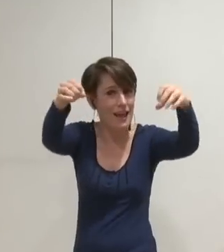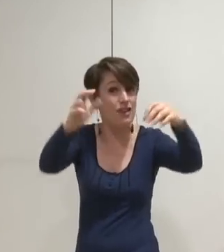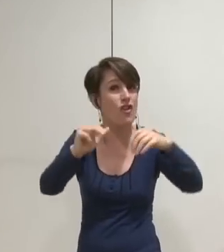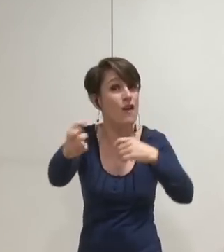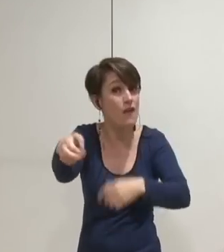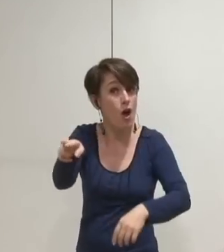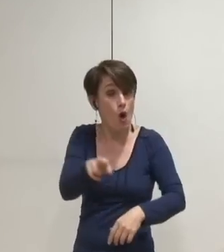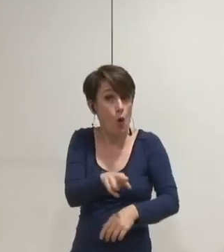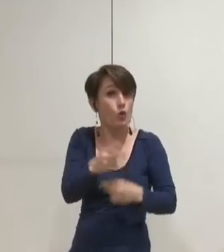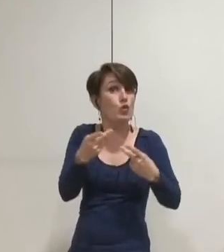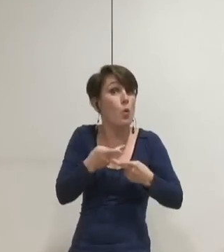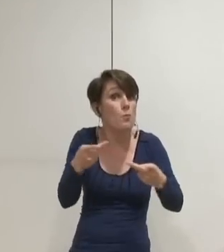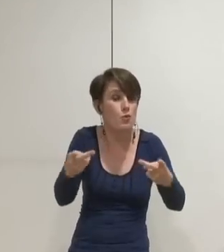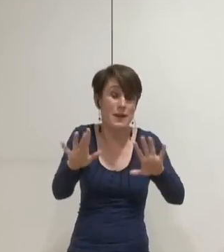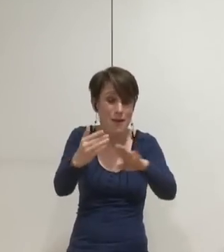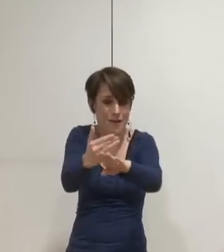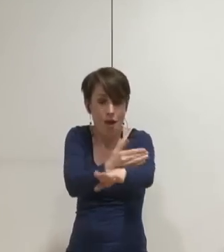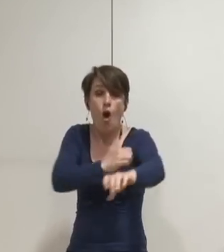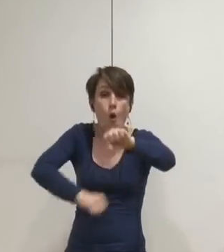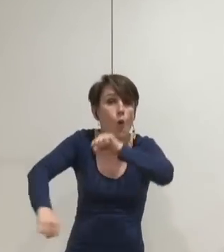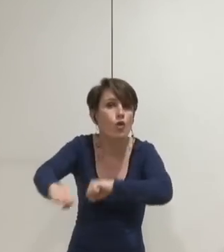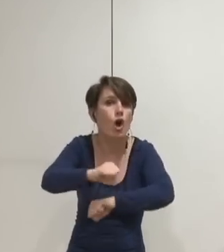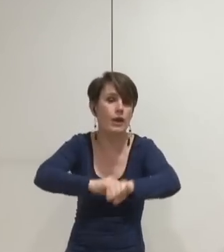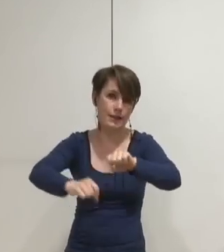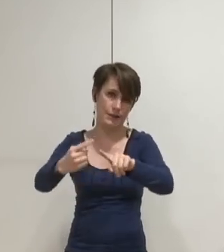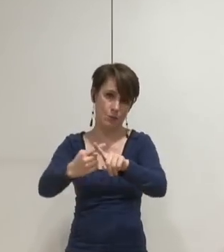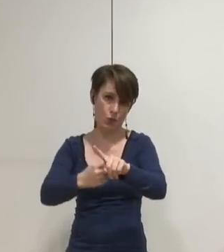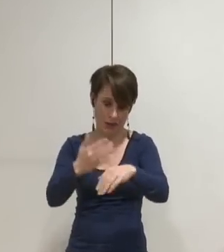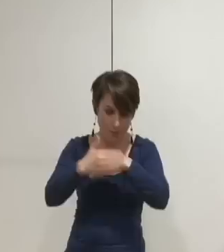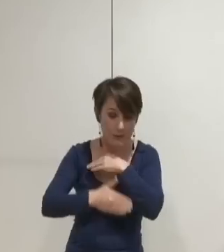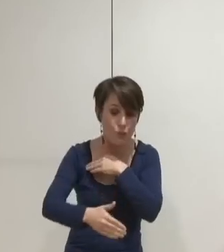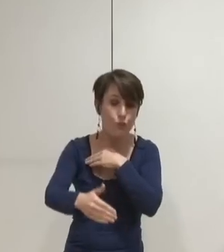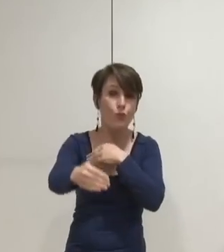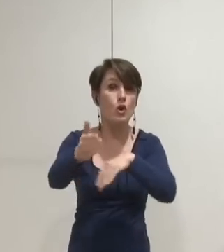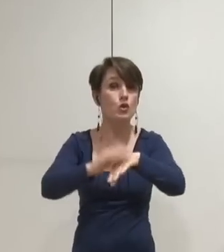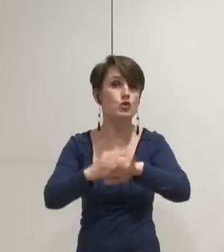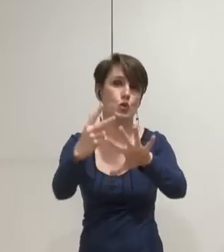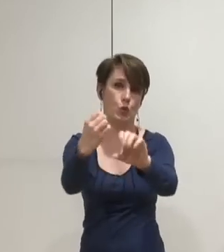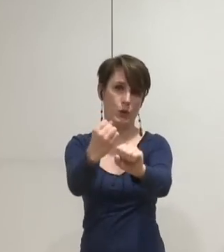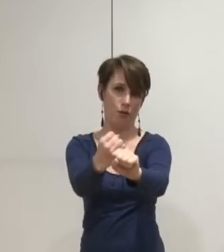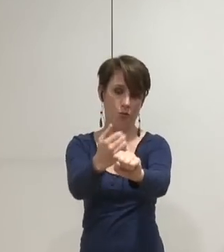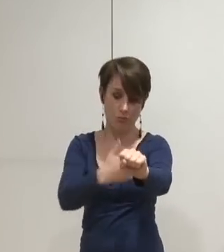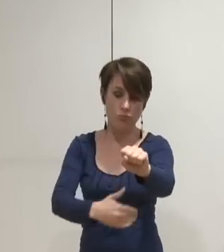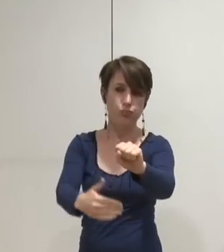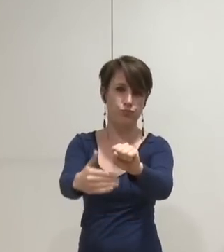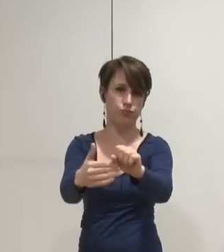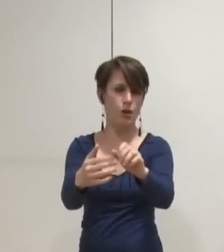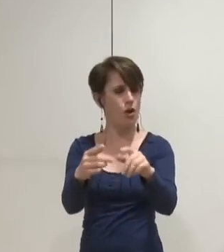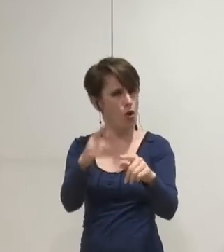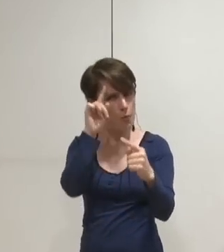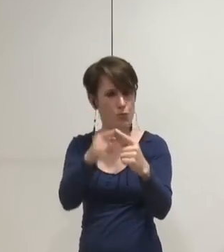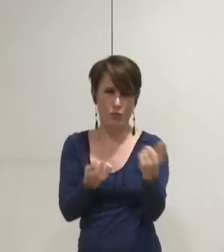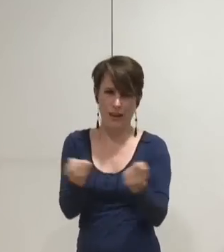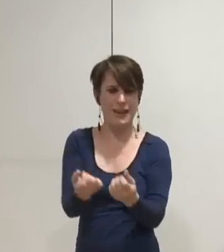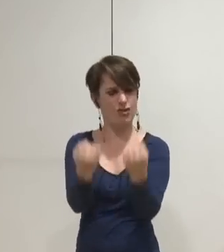organisé de façon sérieuse afin que ce retour en gestion publique d'ici 8 ans puisse se faire dans les meilleures conditions avec une régie solide